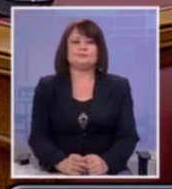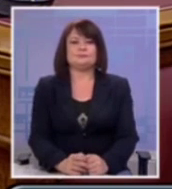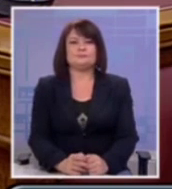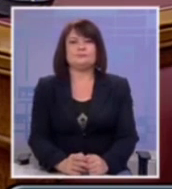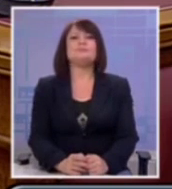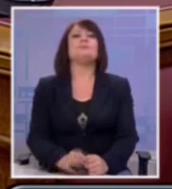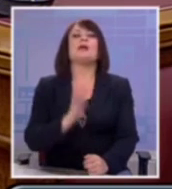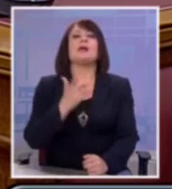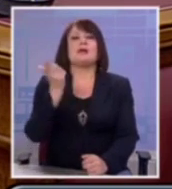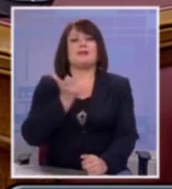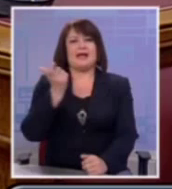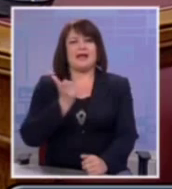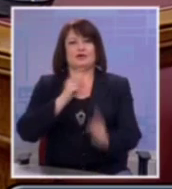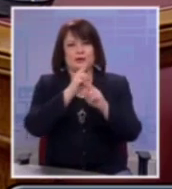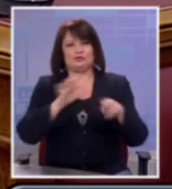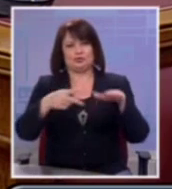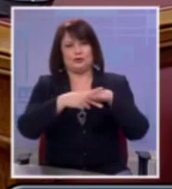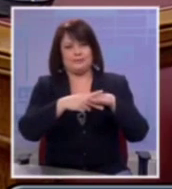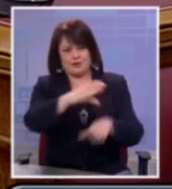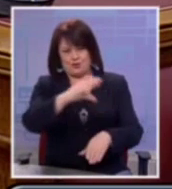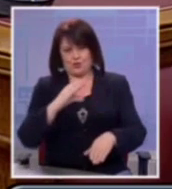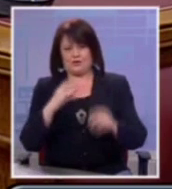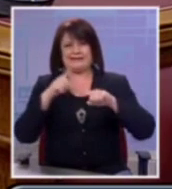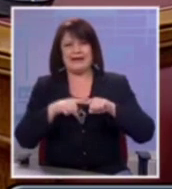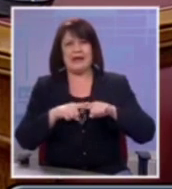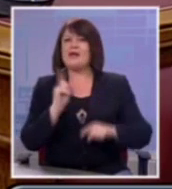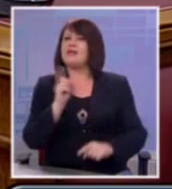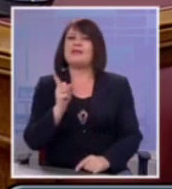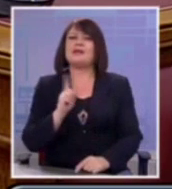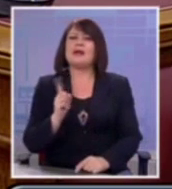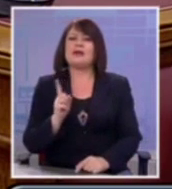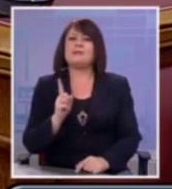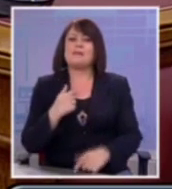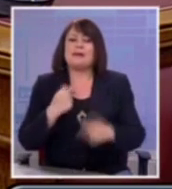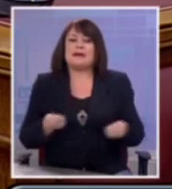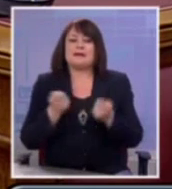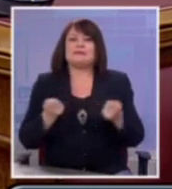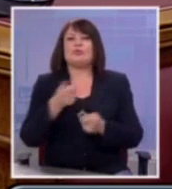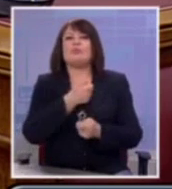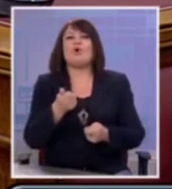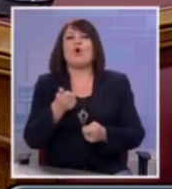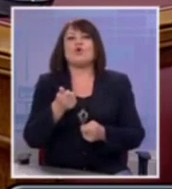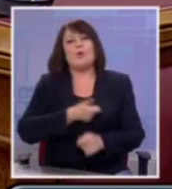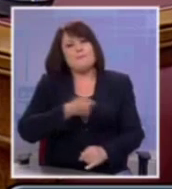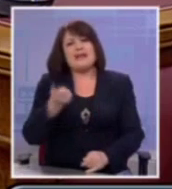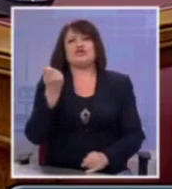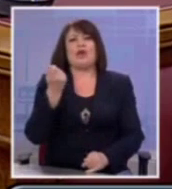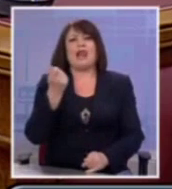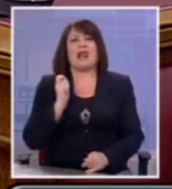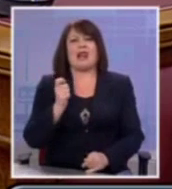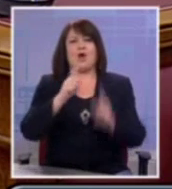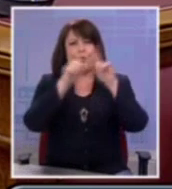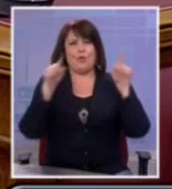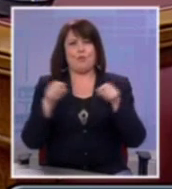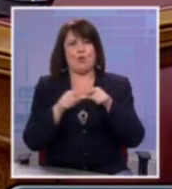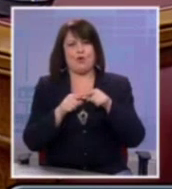go. Ένα δάνειο του ΔΝΤ προς την Ελλάδα δεν θα έπρεπε να χρησιμοποιηθεί μόνο για την αποπληρωμή των ομολογιούχων